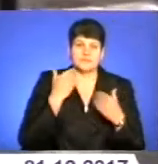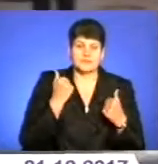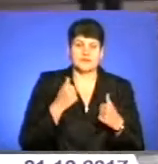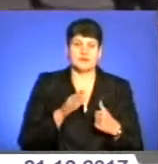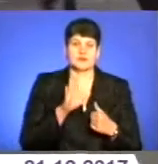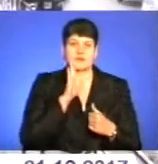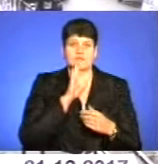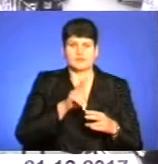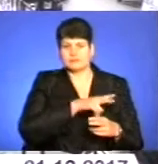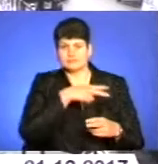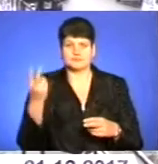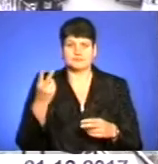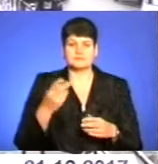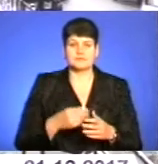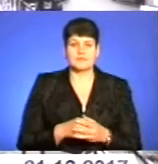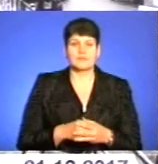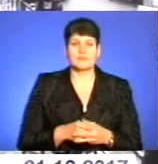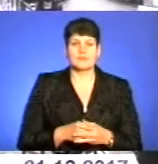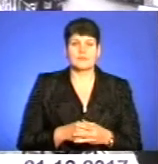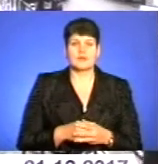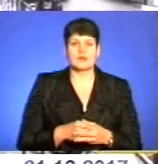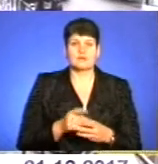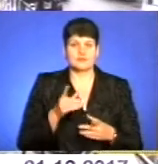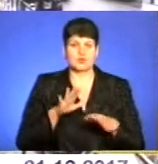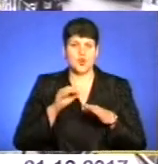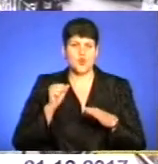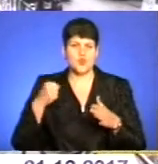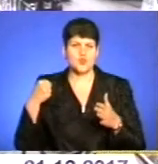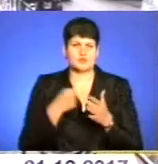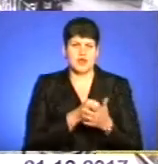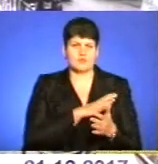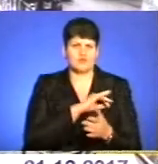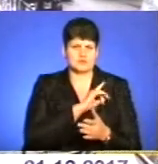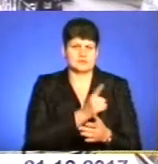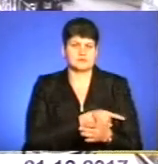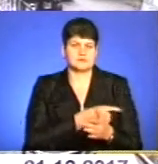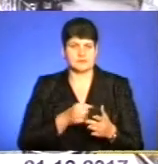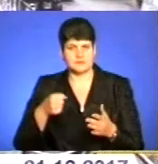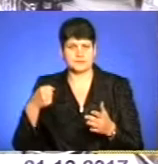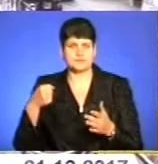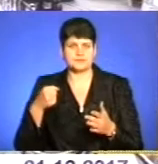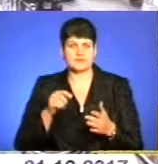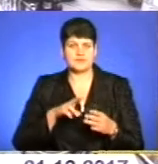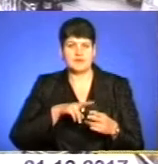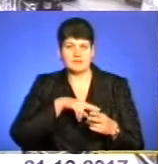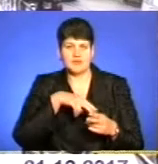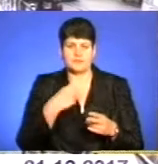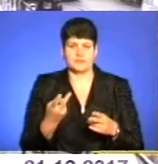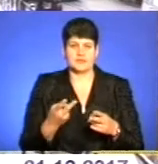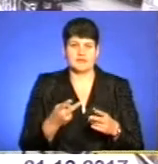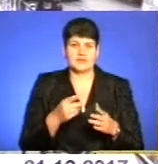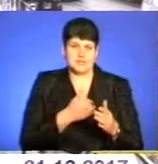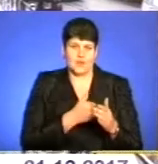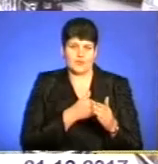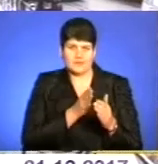дівчину відкинуло. Вона впала, відлетіла від цього удару, бо машина дуже швидко розігналася буквально. Його хтось там пропускав, він вирішив